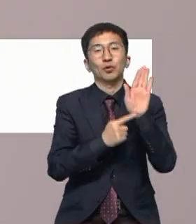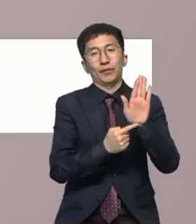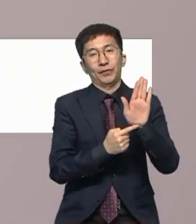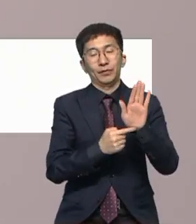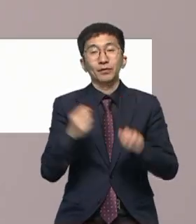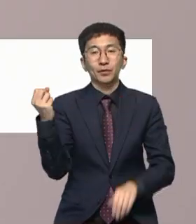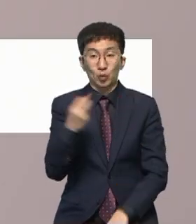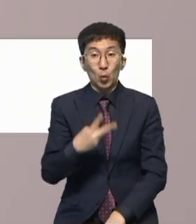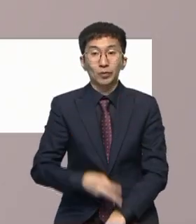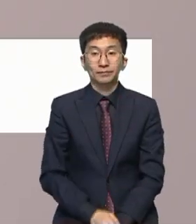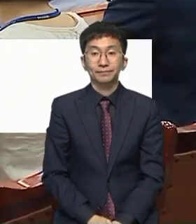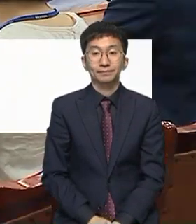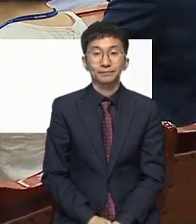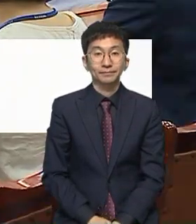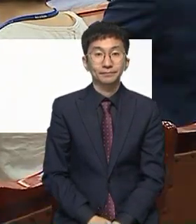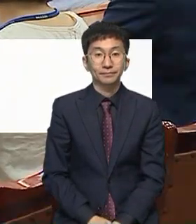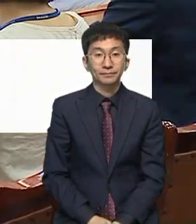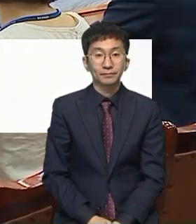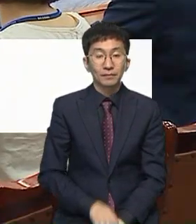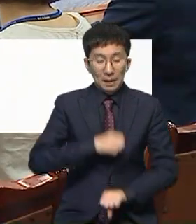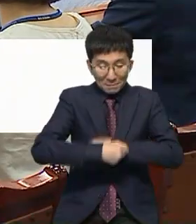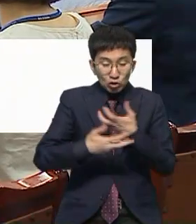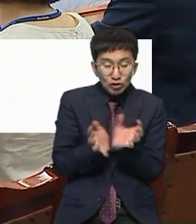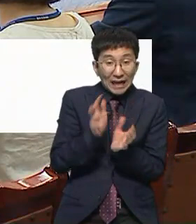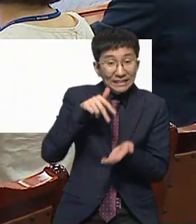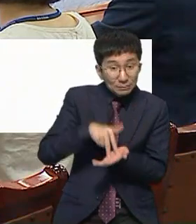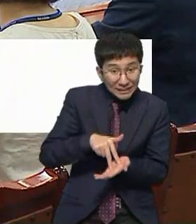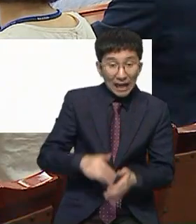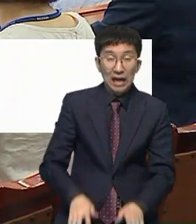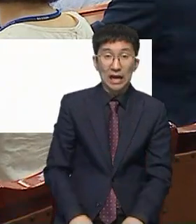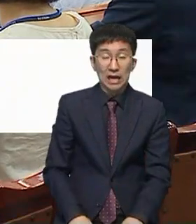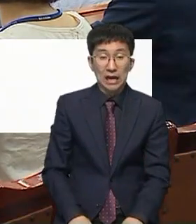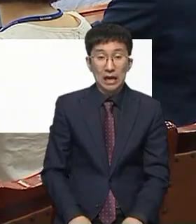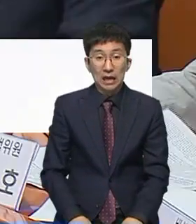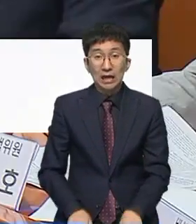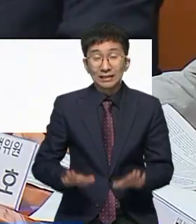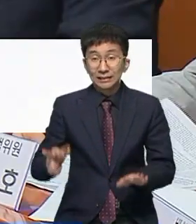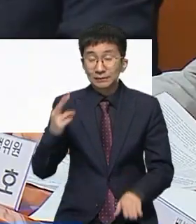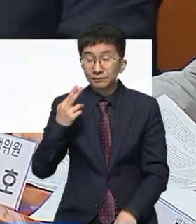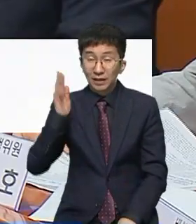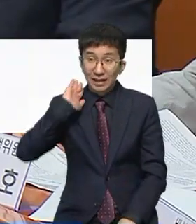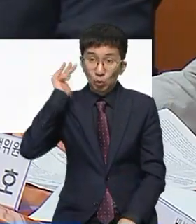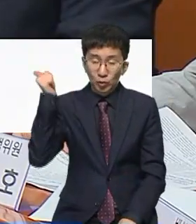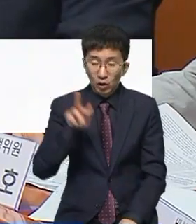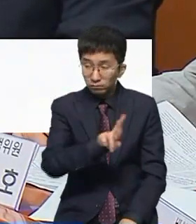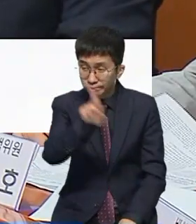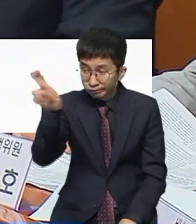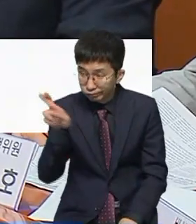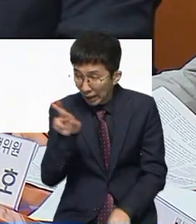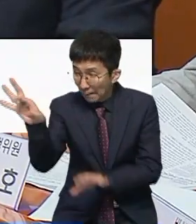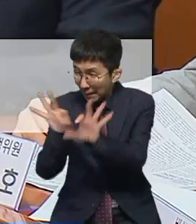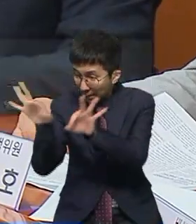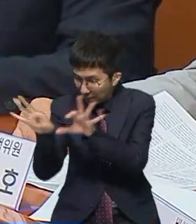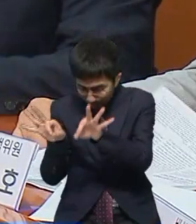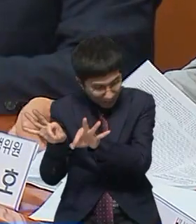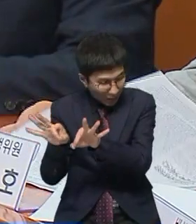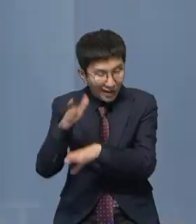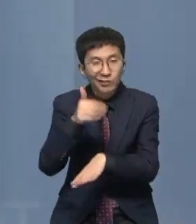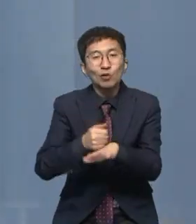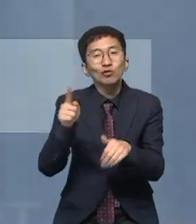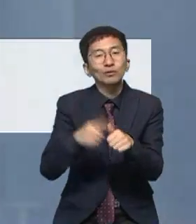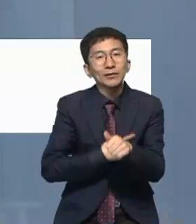입장을 했습니다 야당은 대통령 시인으로 정부를 채우려 닭이 자진 또 하나의 부실이 인사 라고 비판했습니다